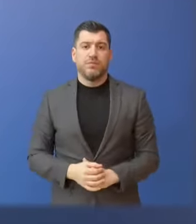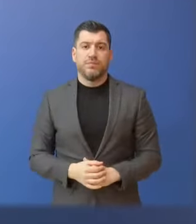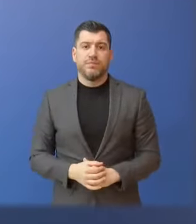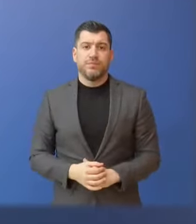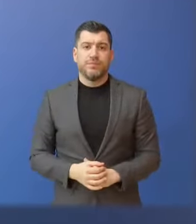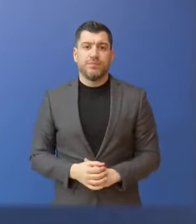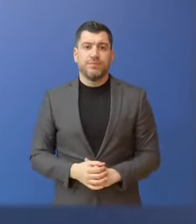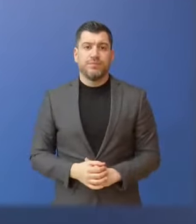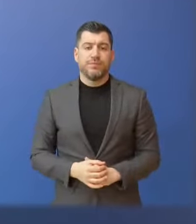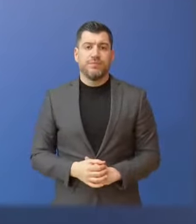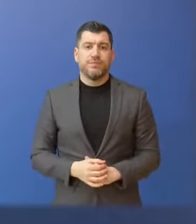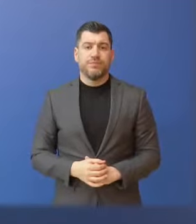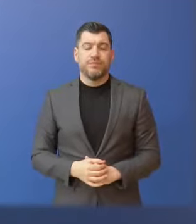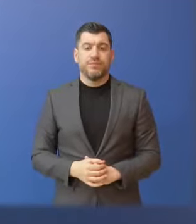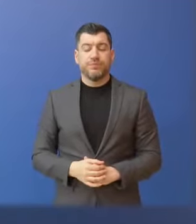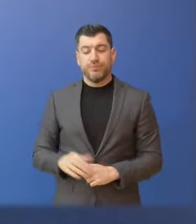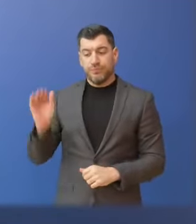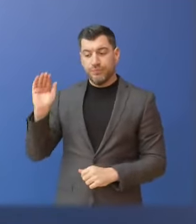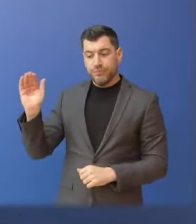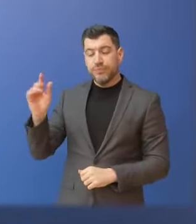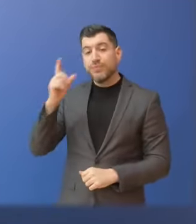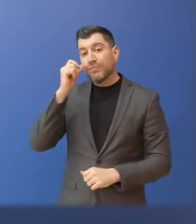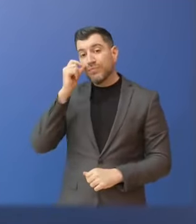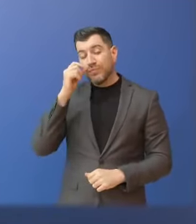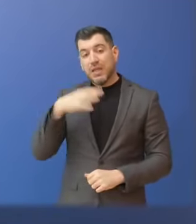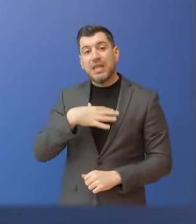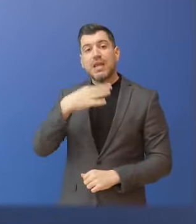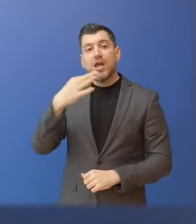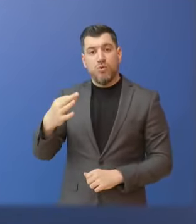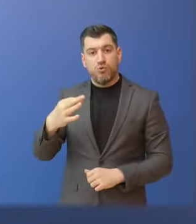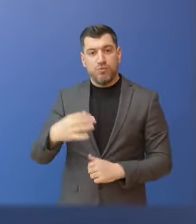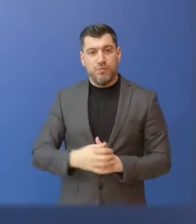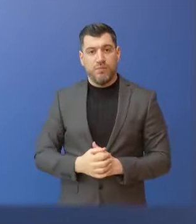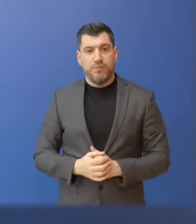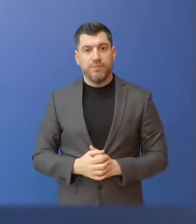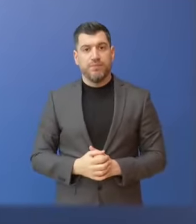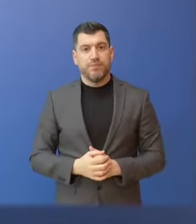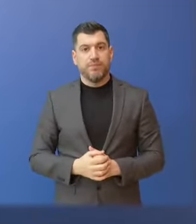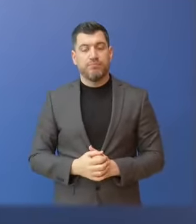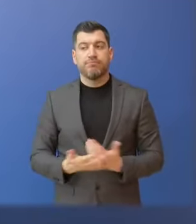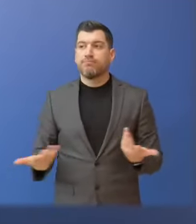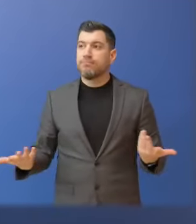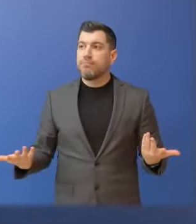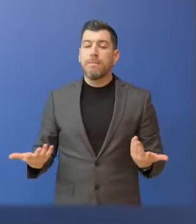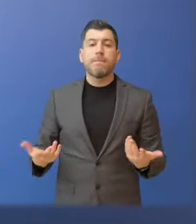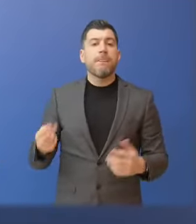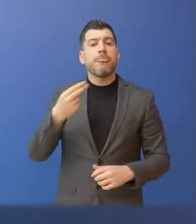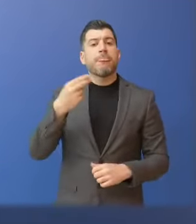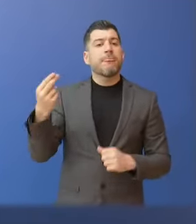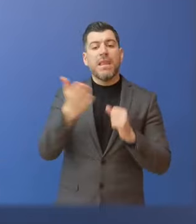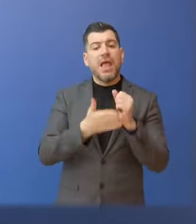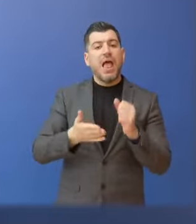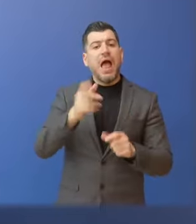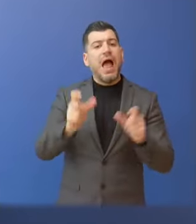ε κύριε εκπρόσωπε εμ τελικά οι αγρότες είναι κομματικά υποκινούμενοι από